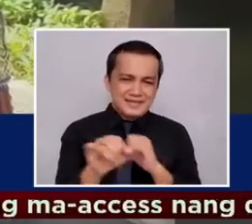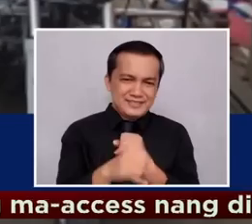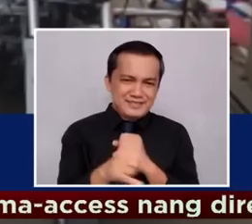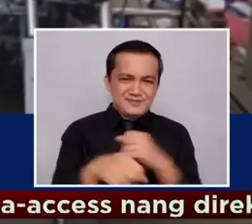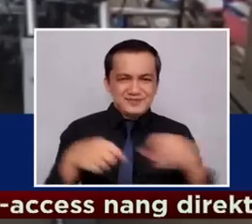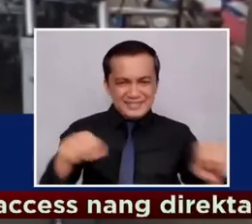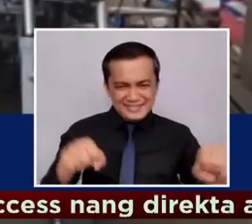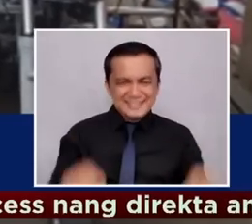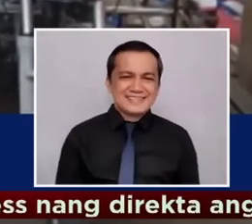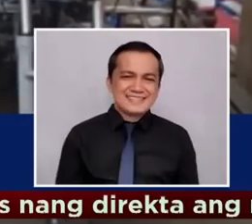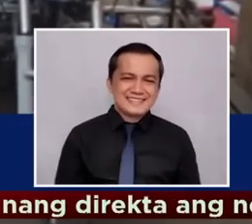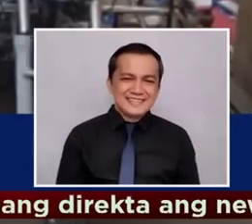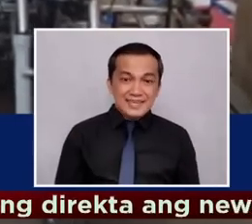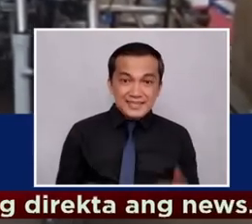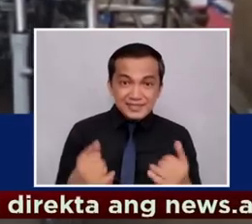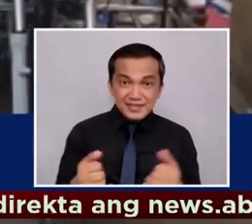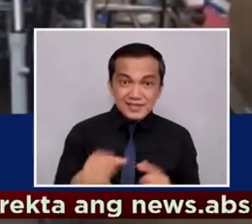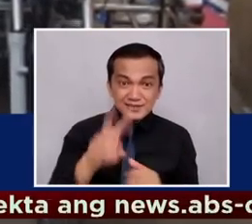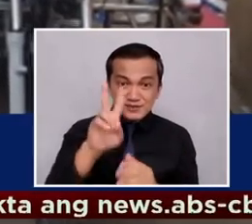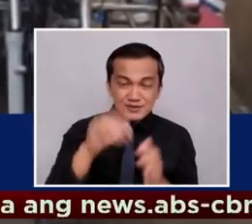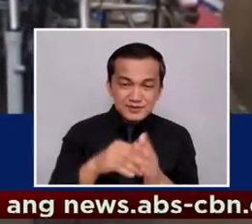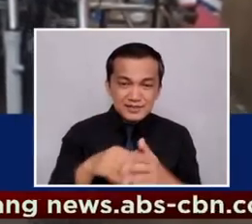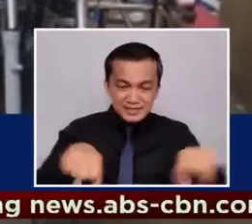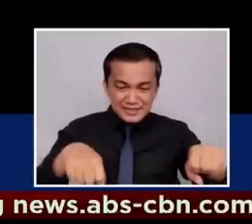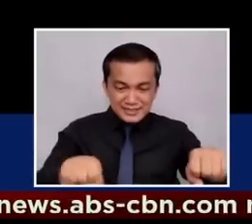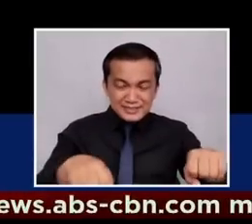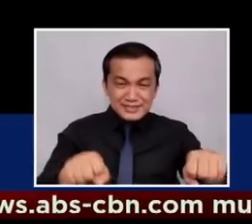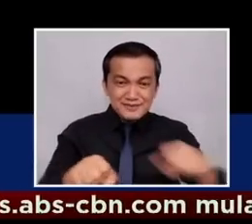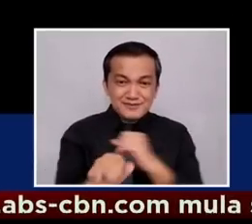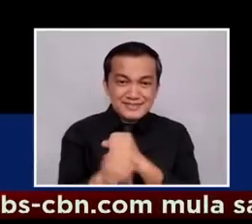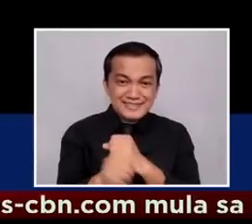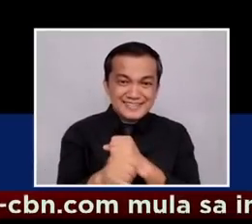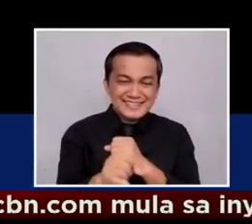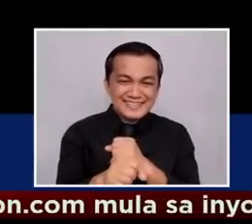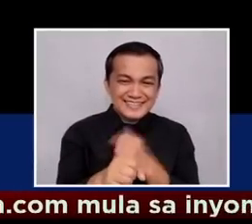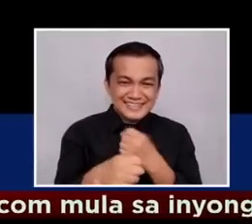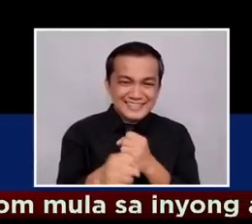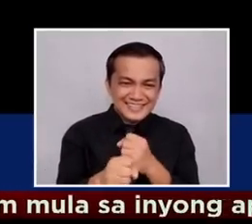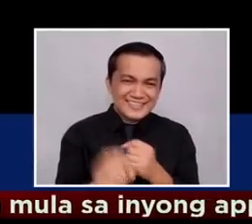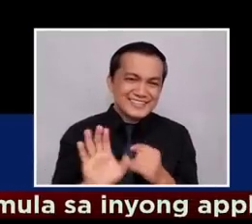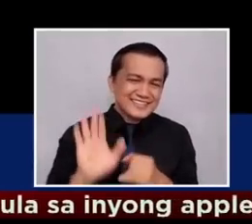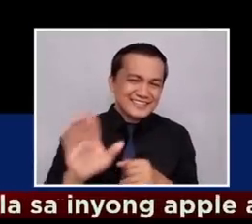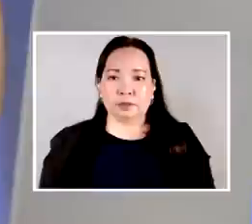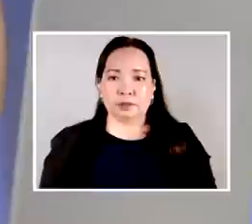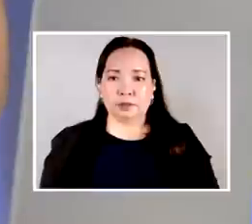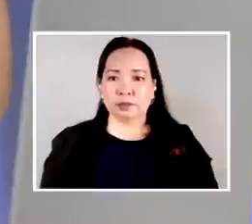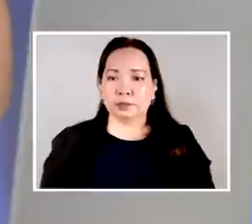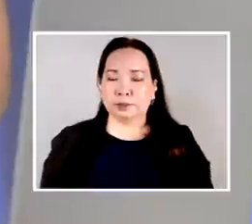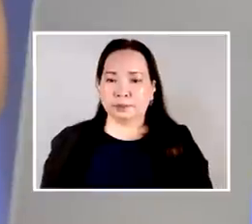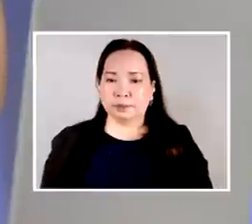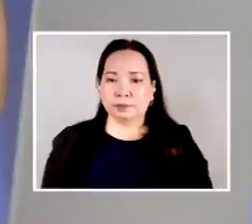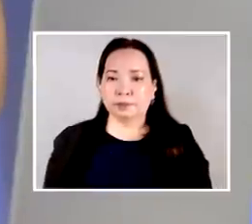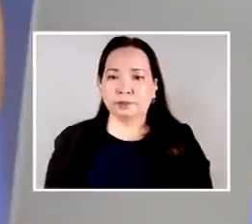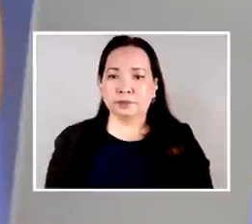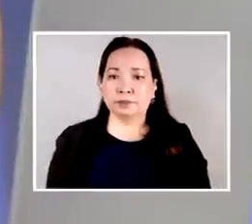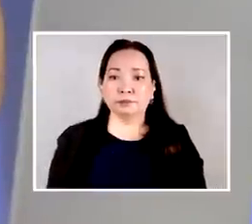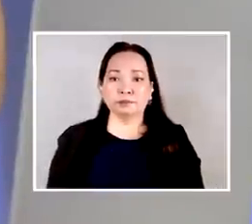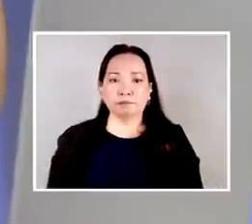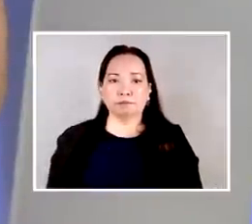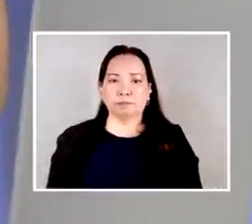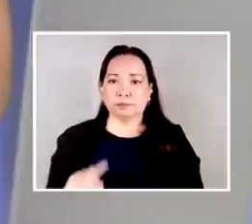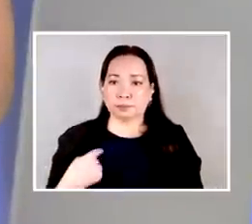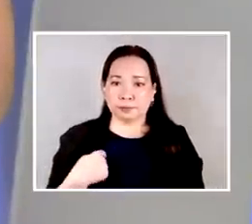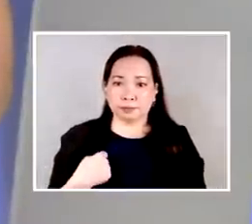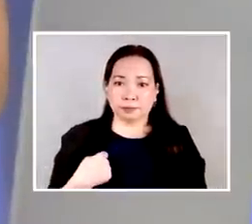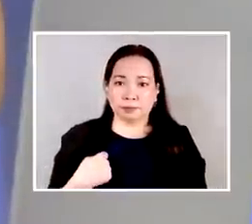ngayon, halos 2,000 Jeepsicle na ang nagagawa ng grupo ni Eric. Deemed, served